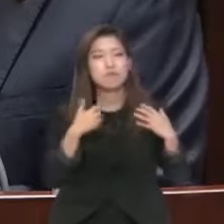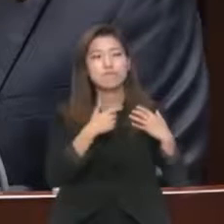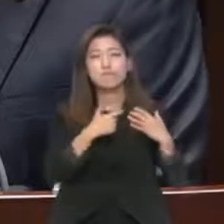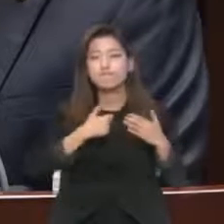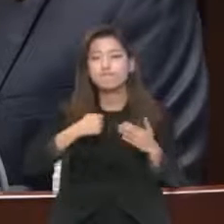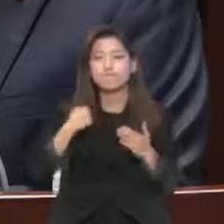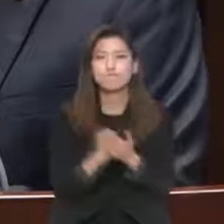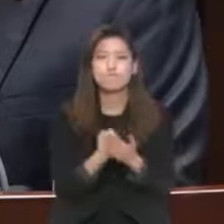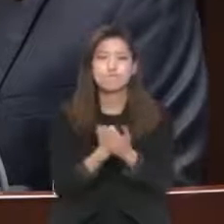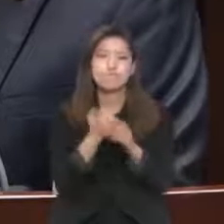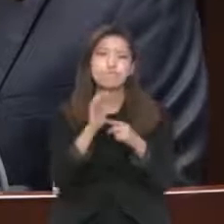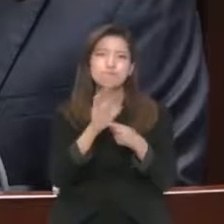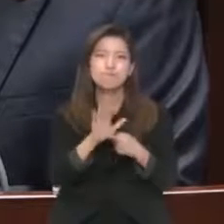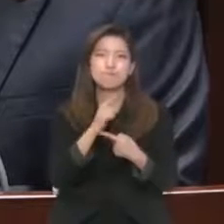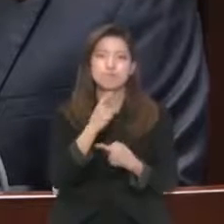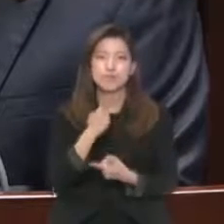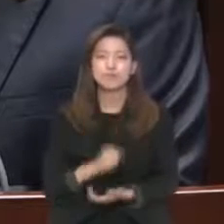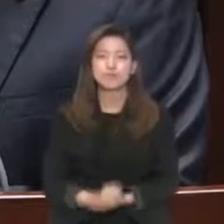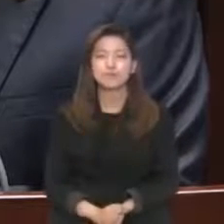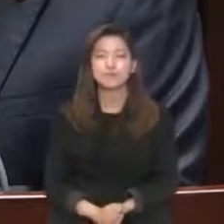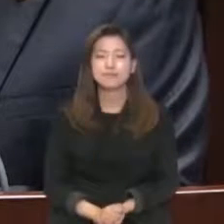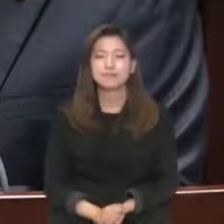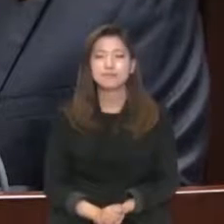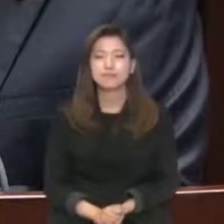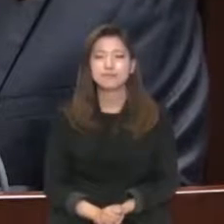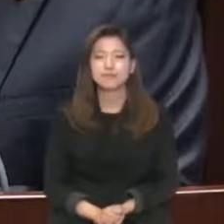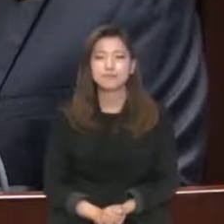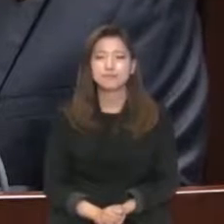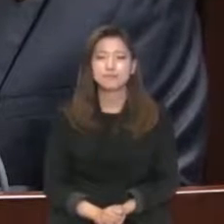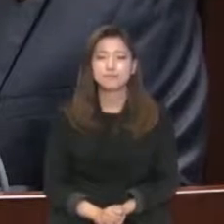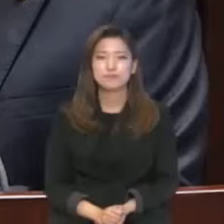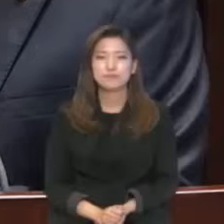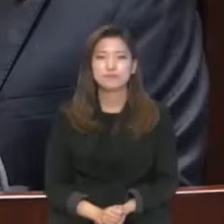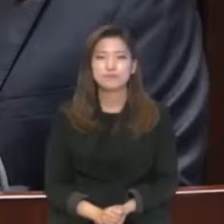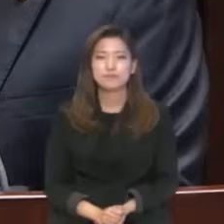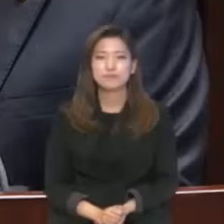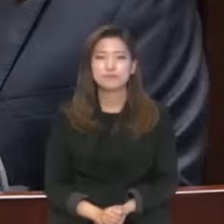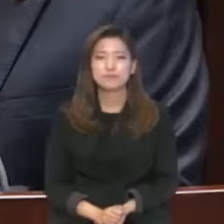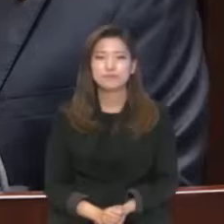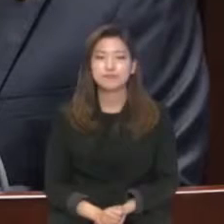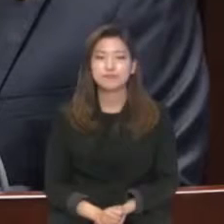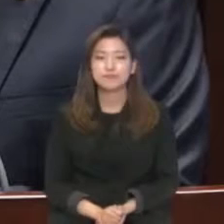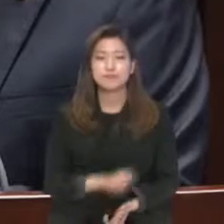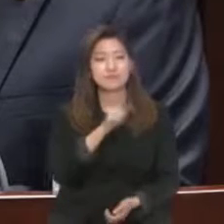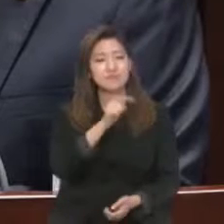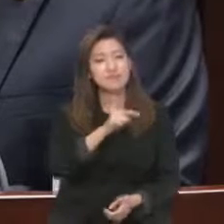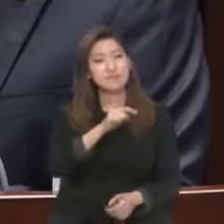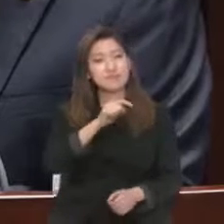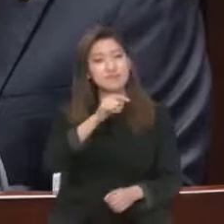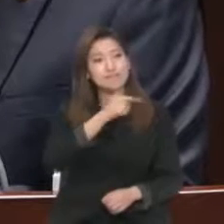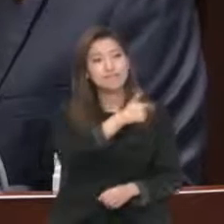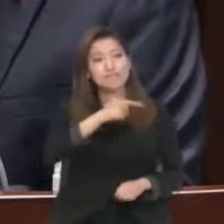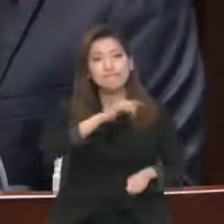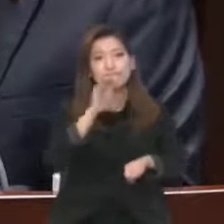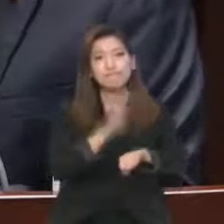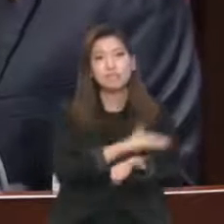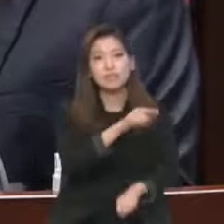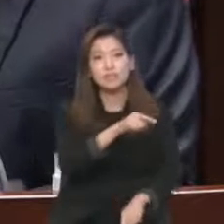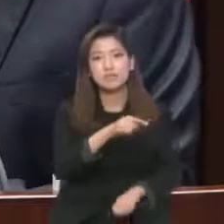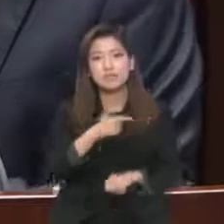차원에서는 차관이 장관을 대행하던 시절이었는데 매우 잘못된 일로 강력한 유감을 표명한